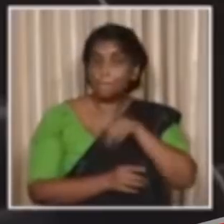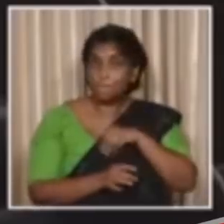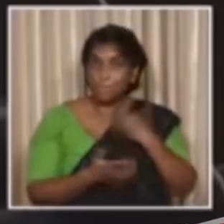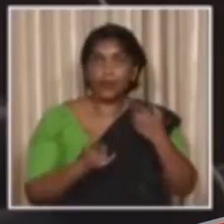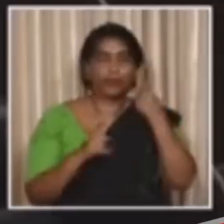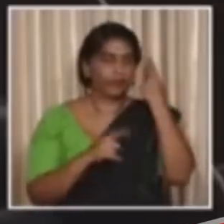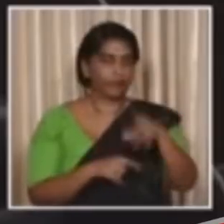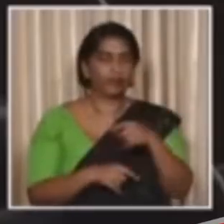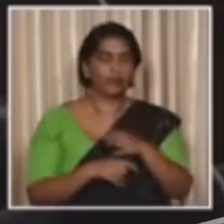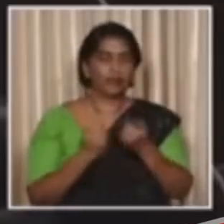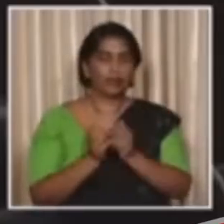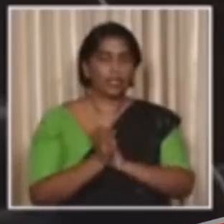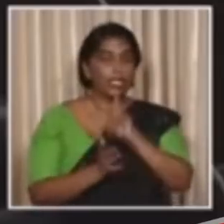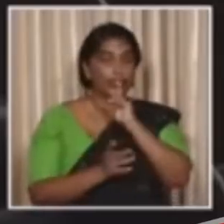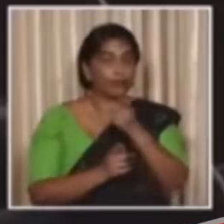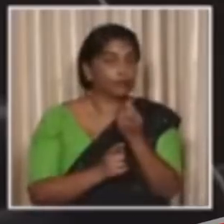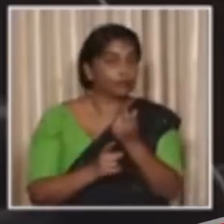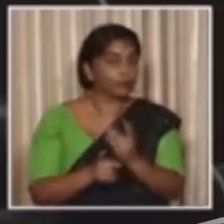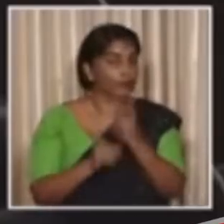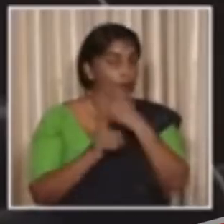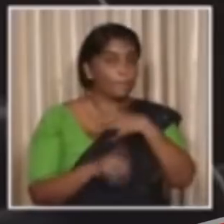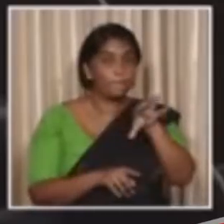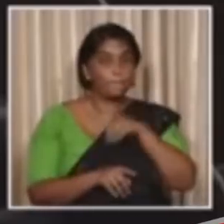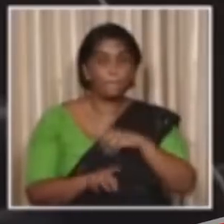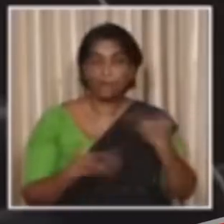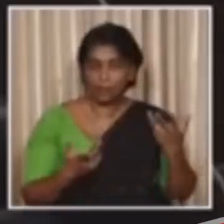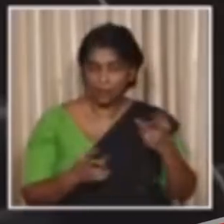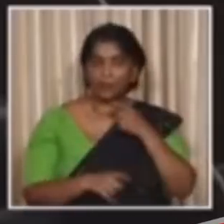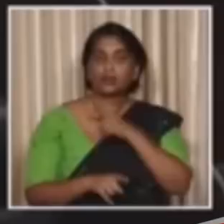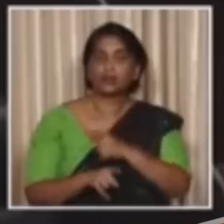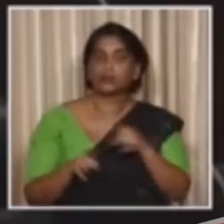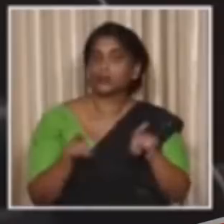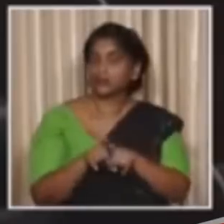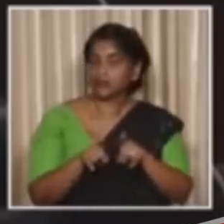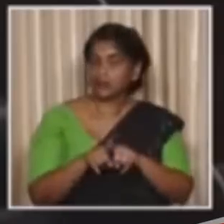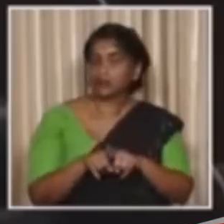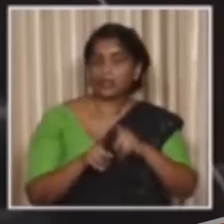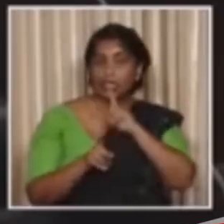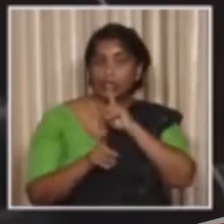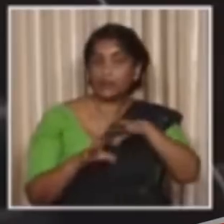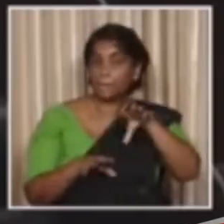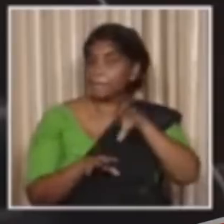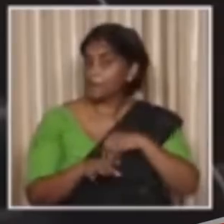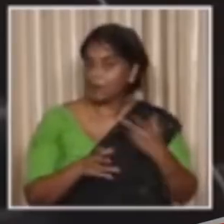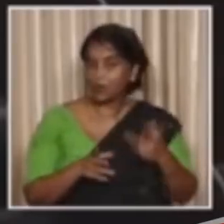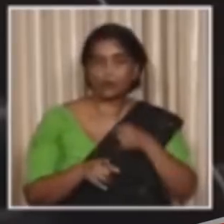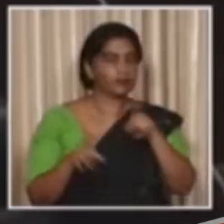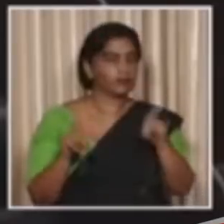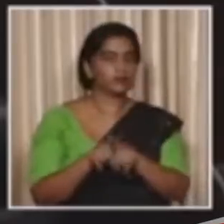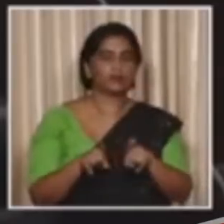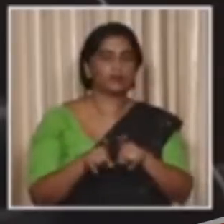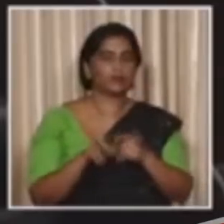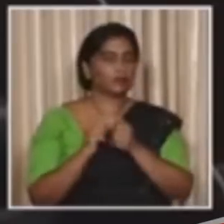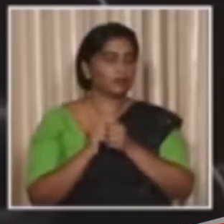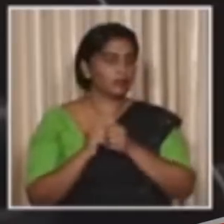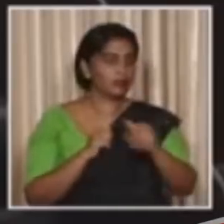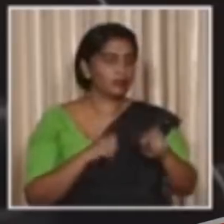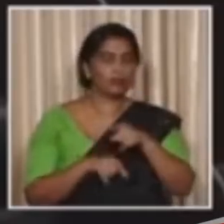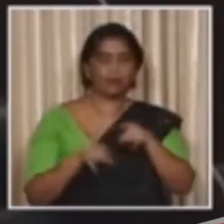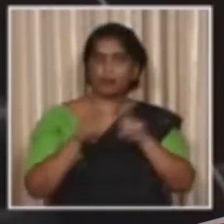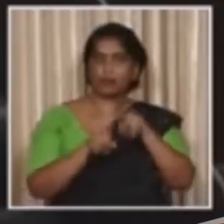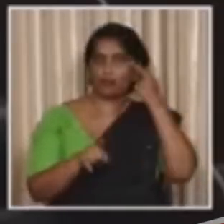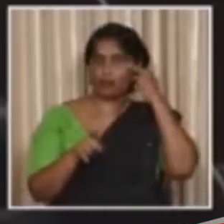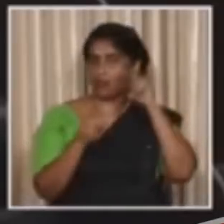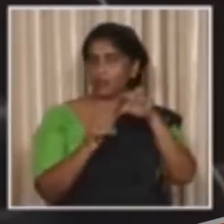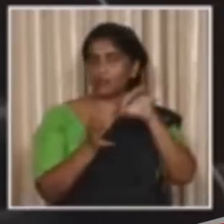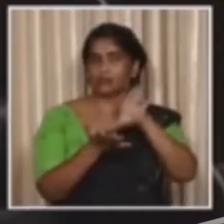පළියට Taman කියපු මිල ගණන් වලට අවනත නොවු පළියට ඒකට ඉහිලා නොවු පළියට ඒ විදියට නම් මේ එක එක්කිනා ගැන තීරණ